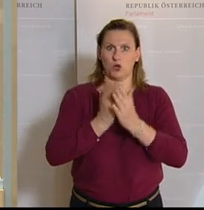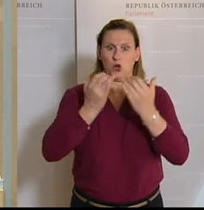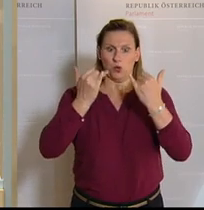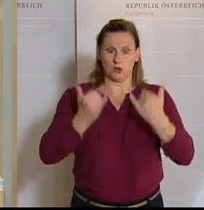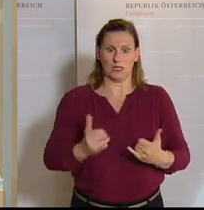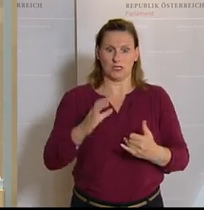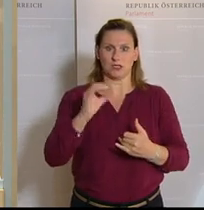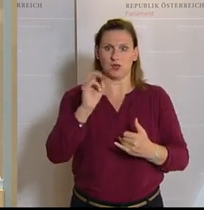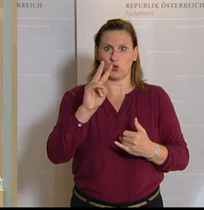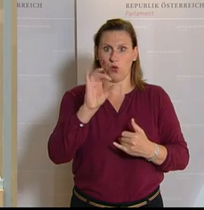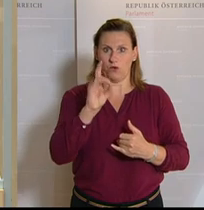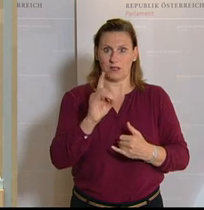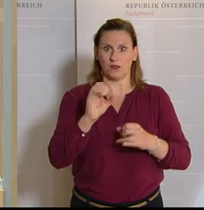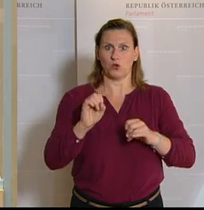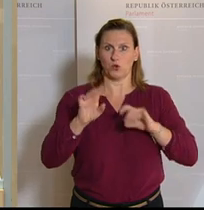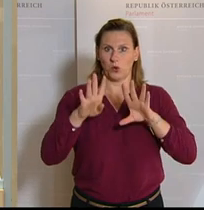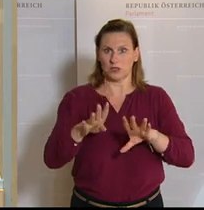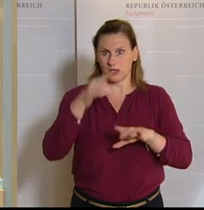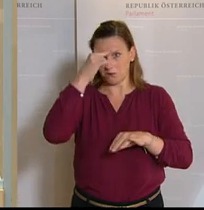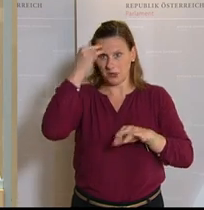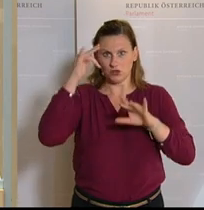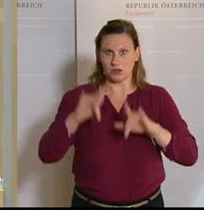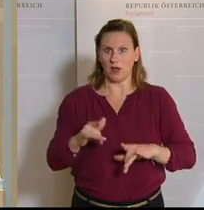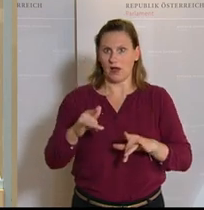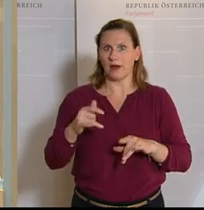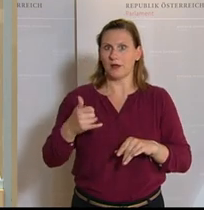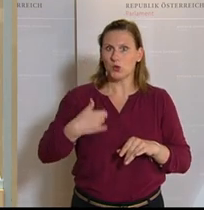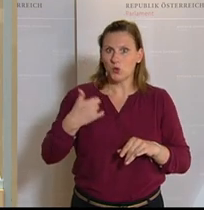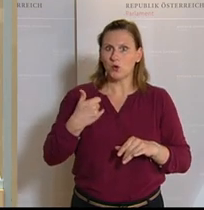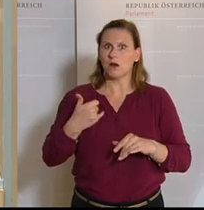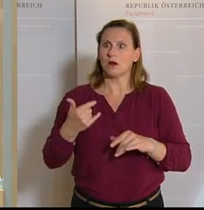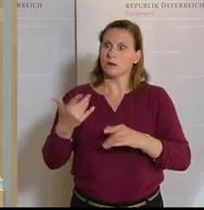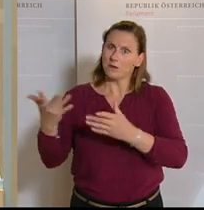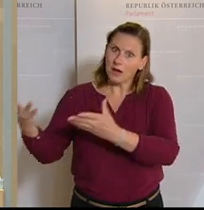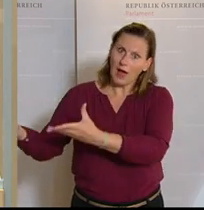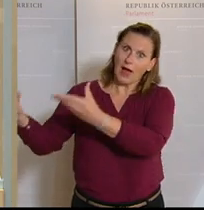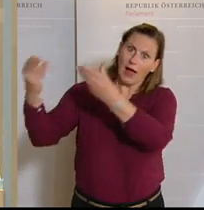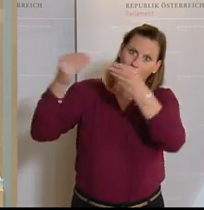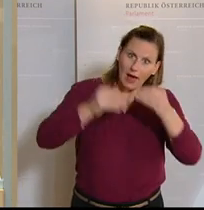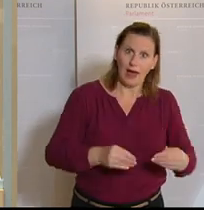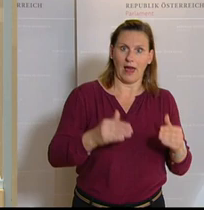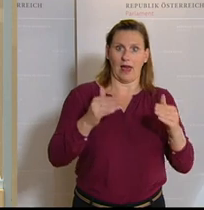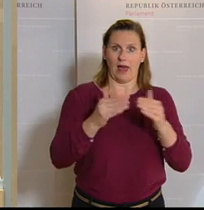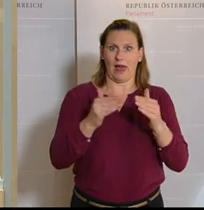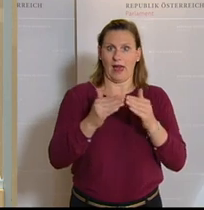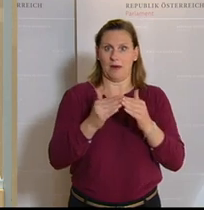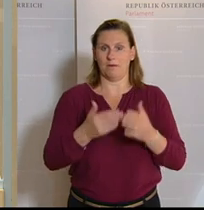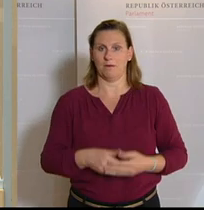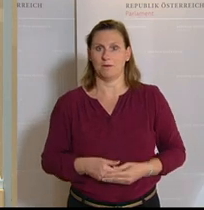Covid-19 jetzt auch junge Menschen, auch gerade im Auslandszivildienst, junge Menschen nach Hause bringen müssen. Zum Beispiel in Auslandsdienste,